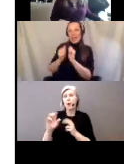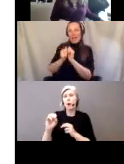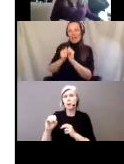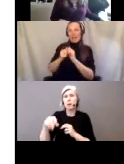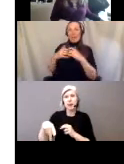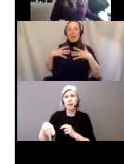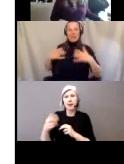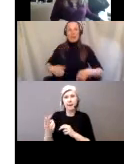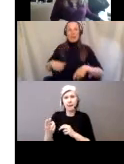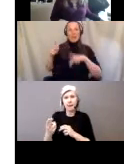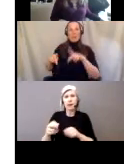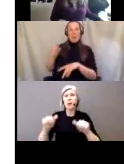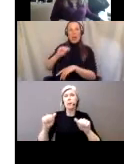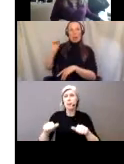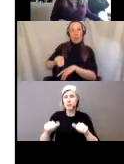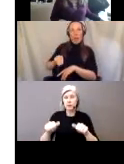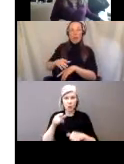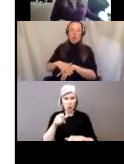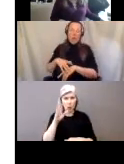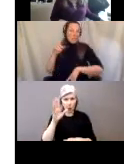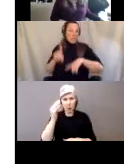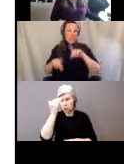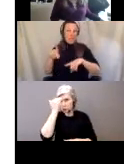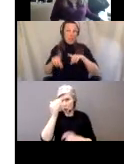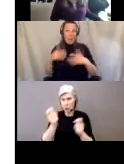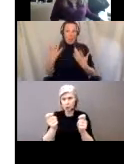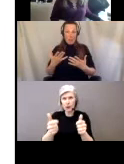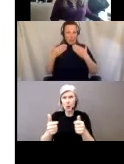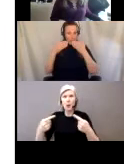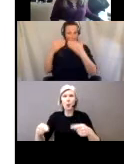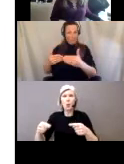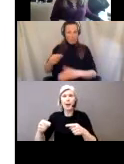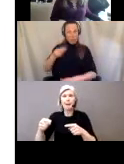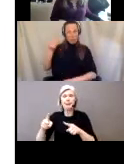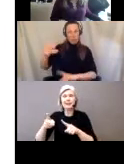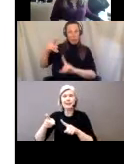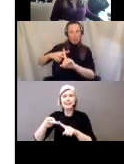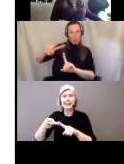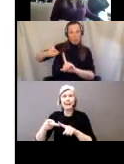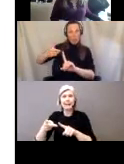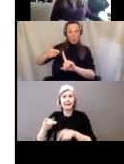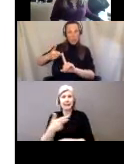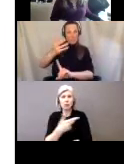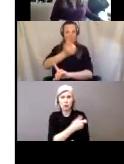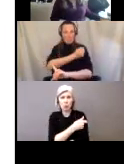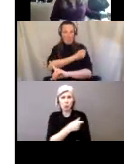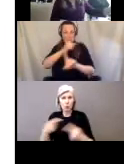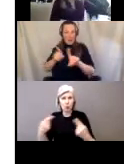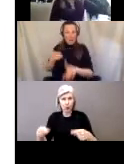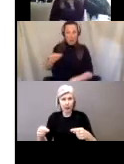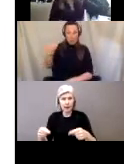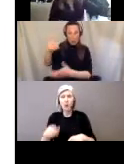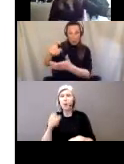Ottawa. Peut-être vous allez recevoir votre rendez-vous pour la deuxième dose tout de suite en même temps, ou sinon